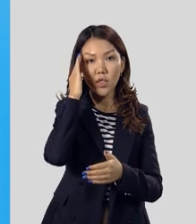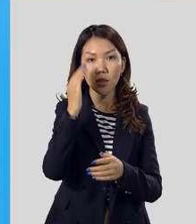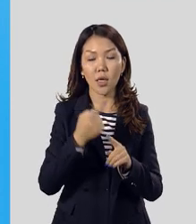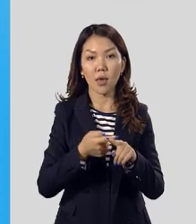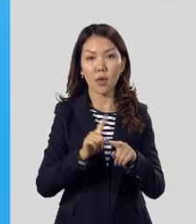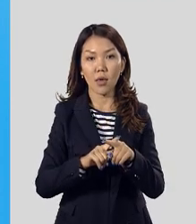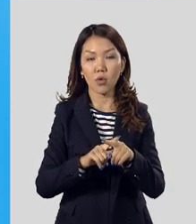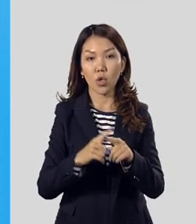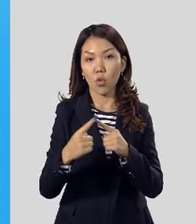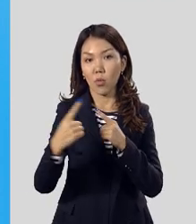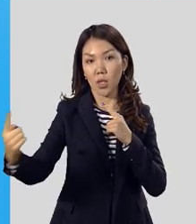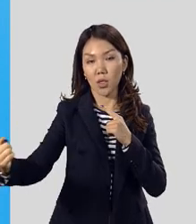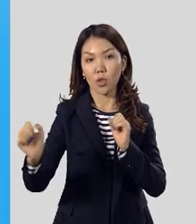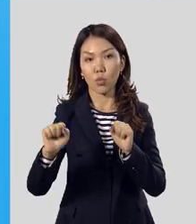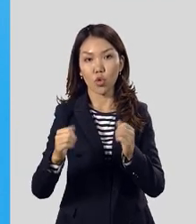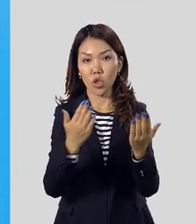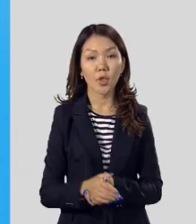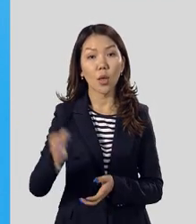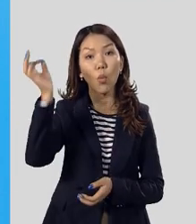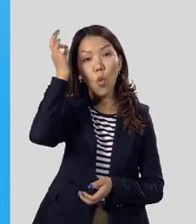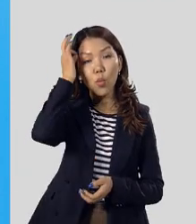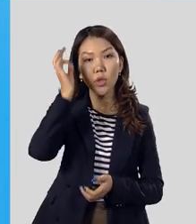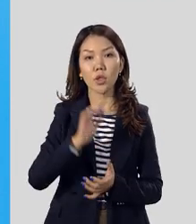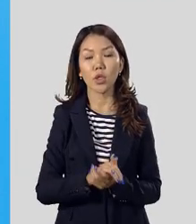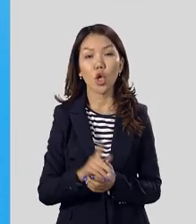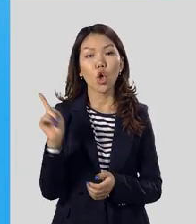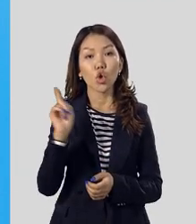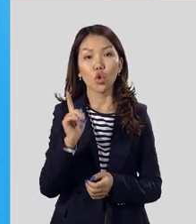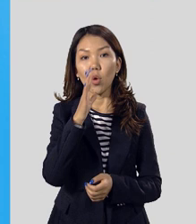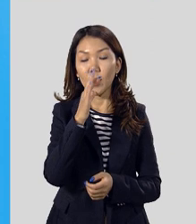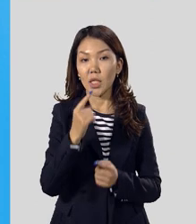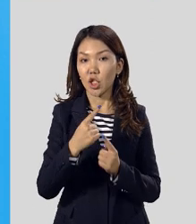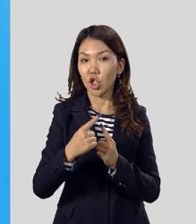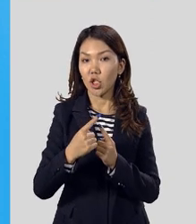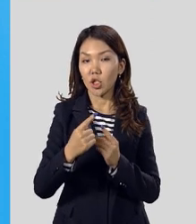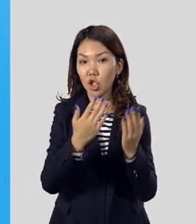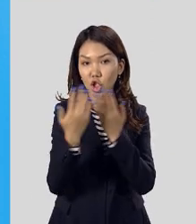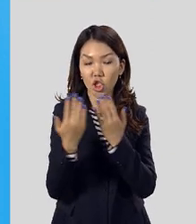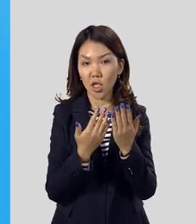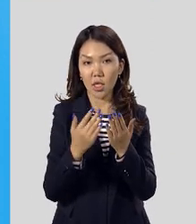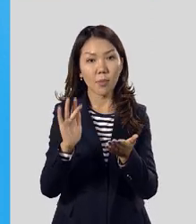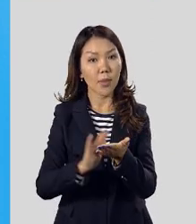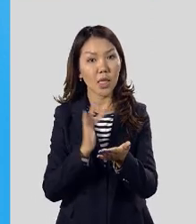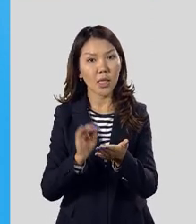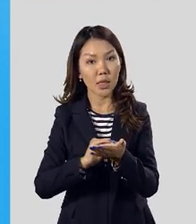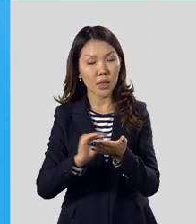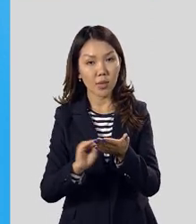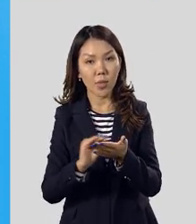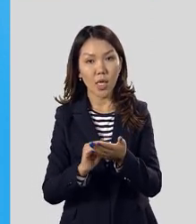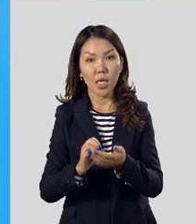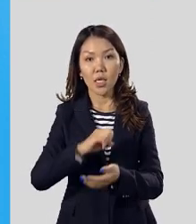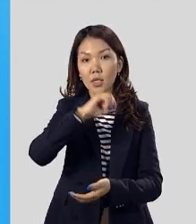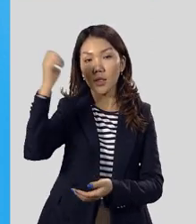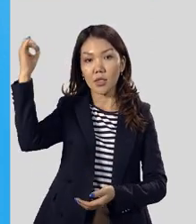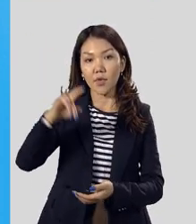стоит держать книгу или тетрадь. Помните, что при чтении и письме свет должен попадать